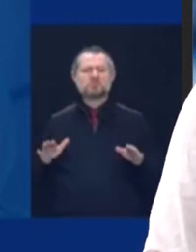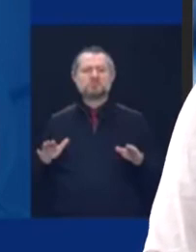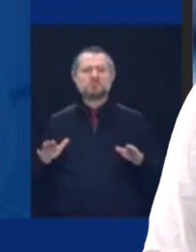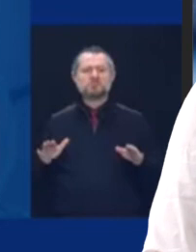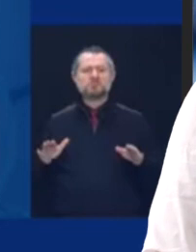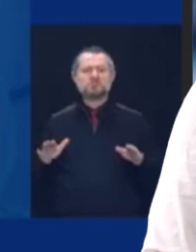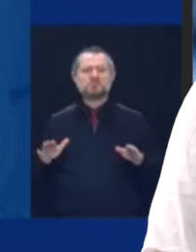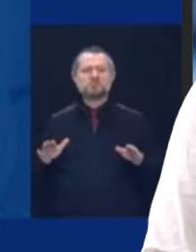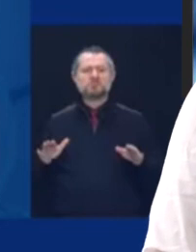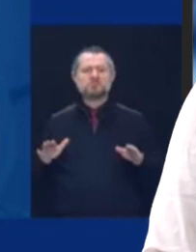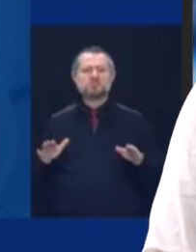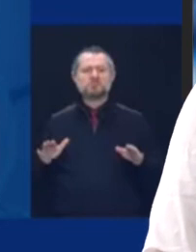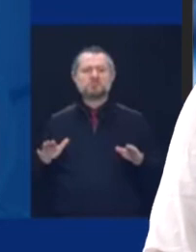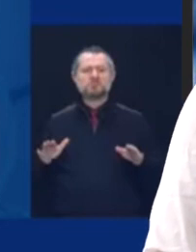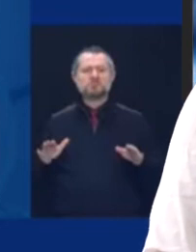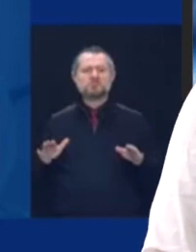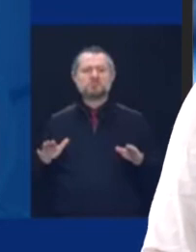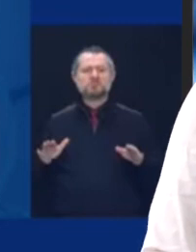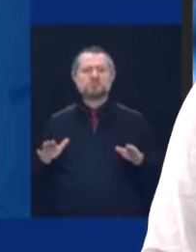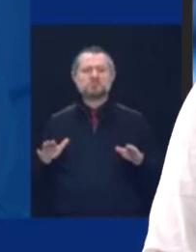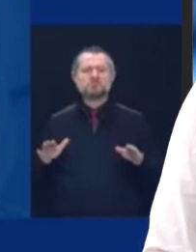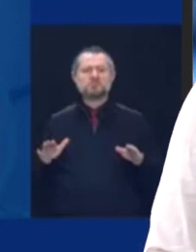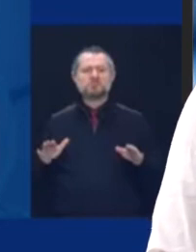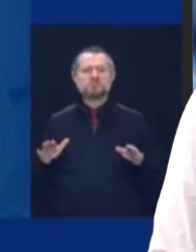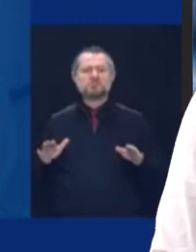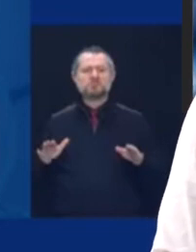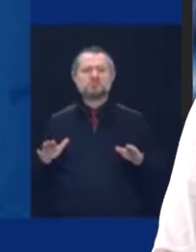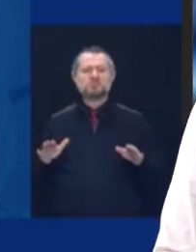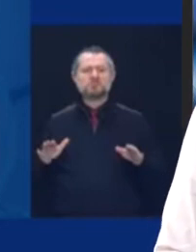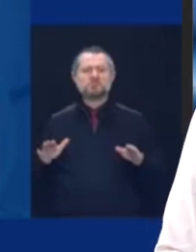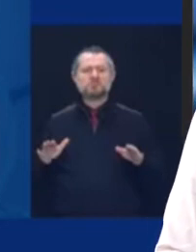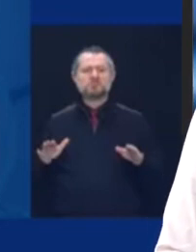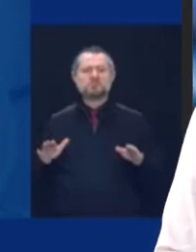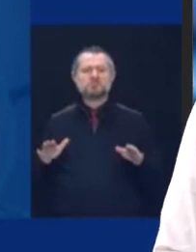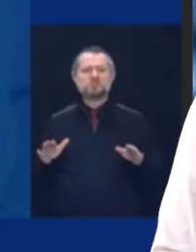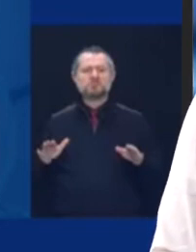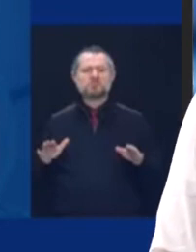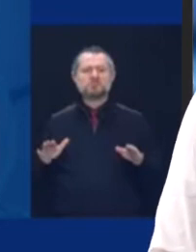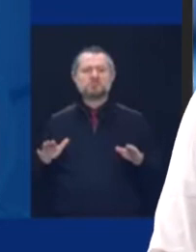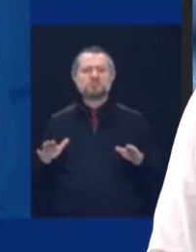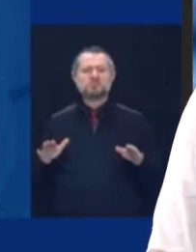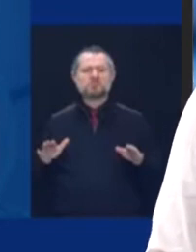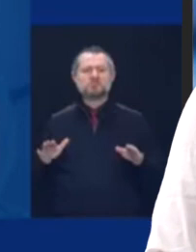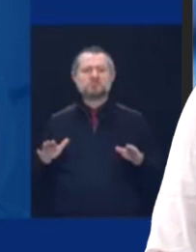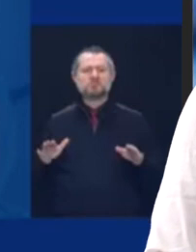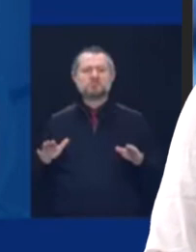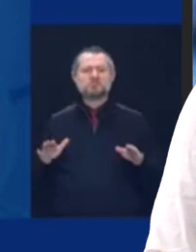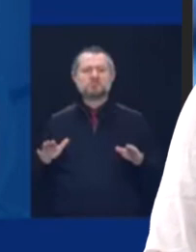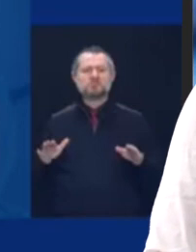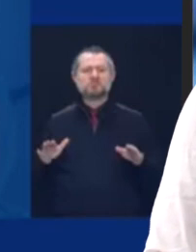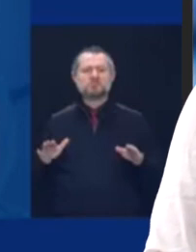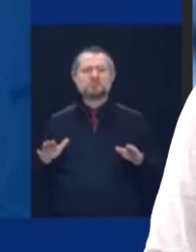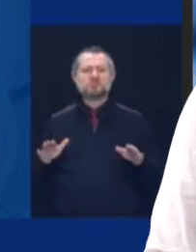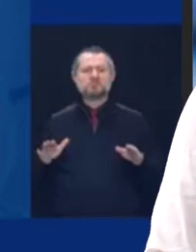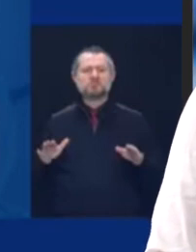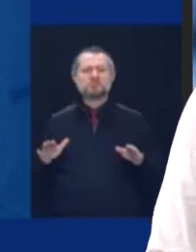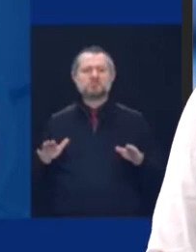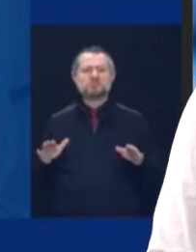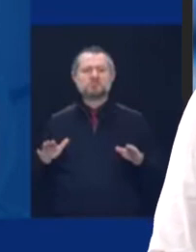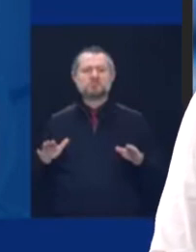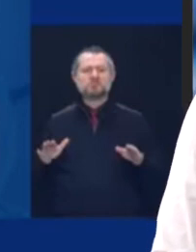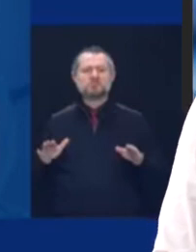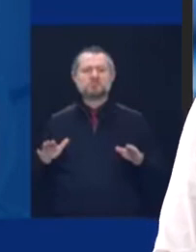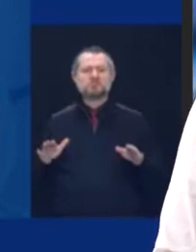为4.98%，州内住院人数继续增长，已达到5321人，并新增87人死